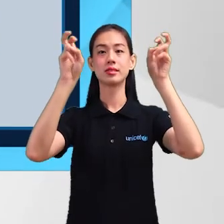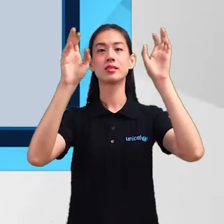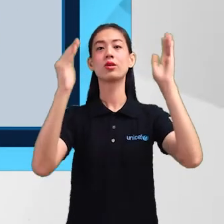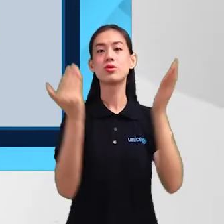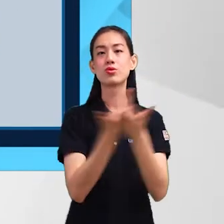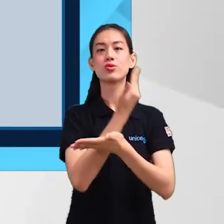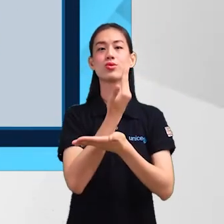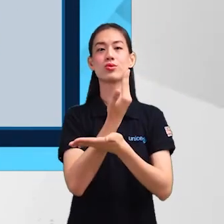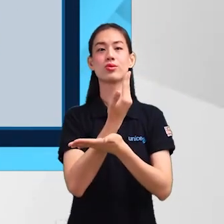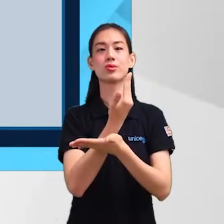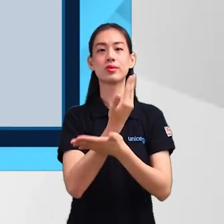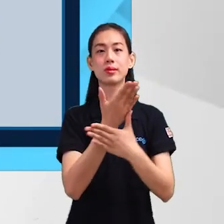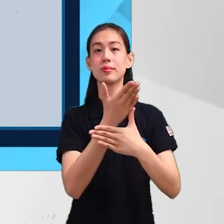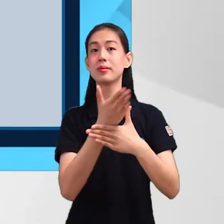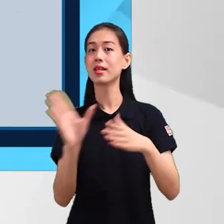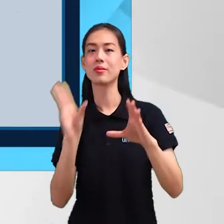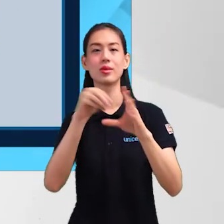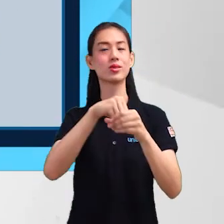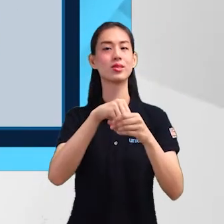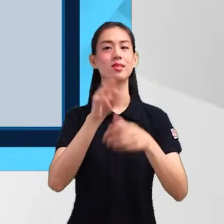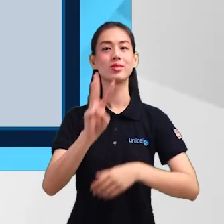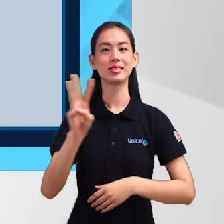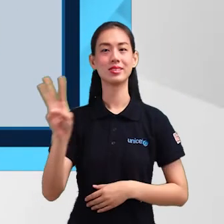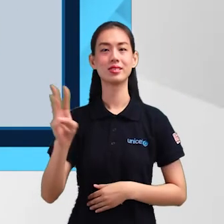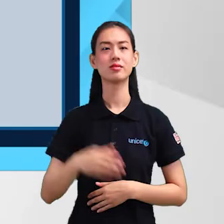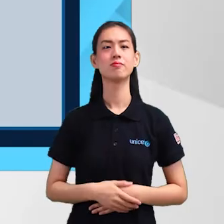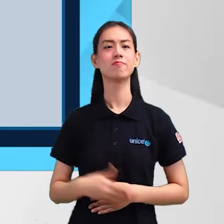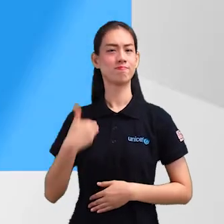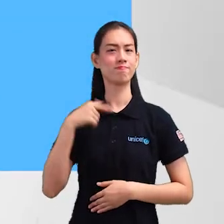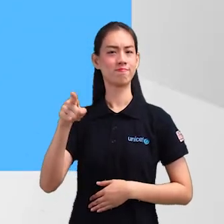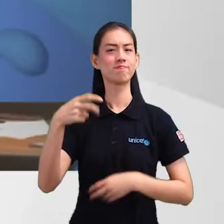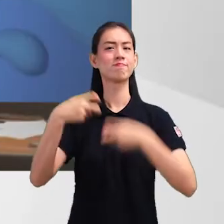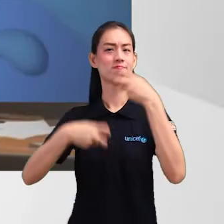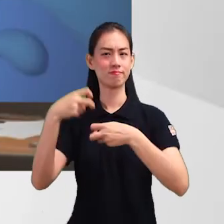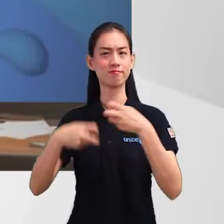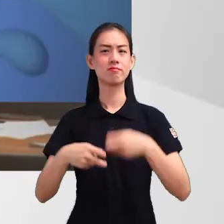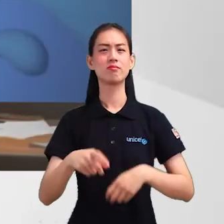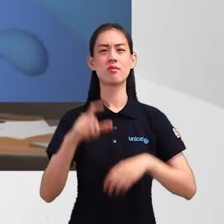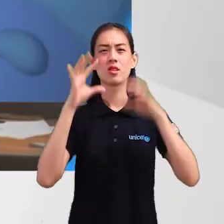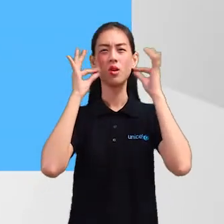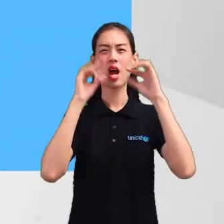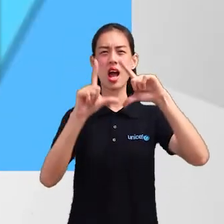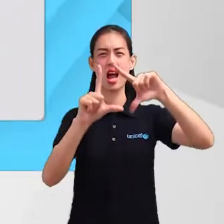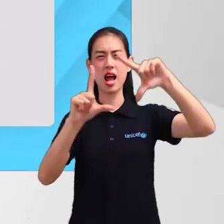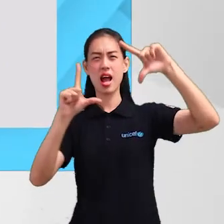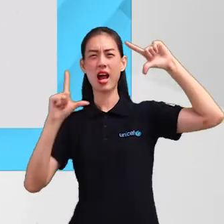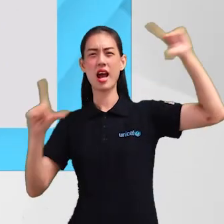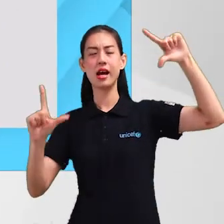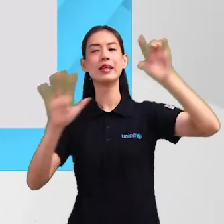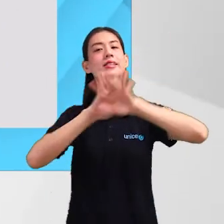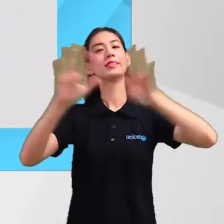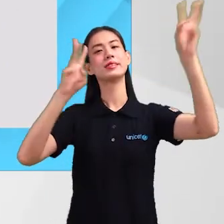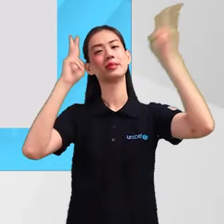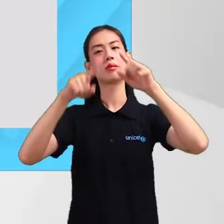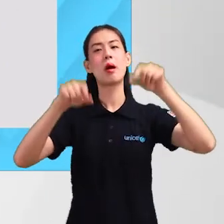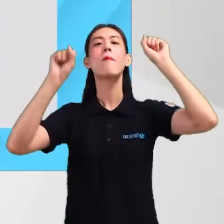berada di laman ini, klik Open in New Tab pada bahagian simulasi laman. ada beberapa masalah di sini. Image kucing ni